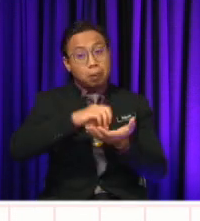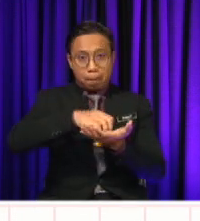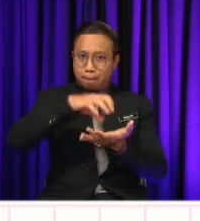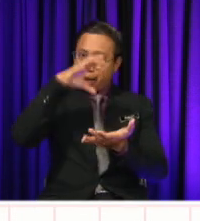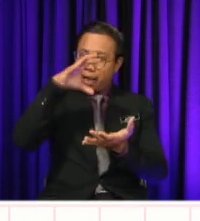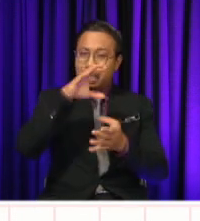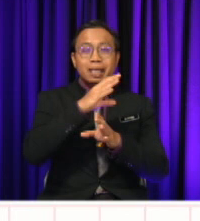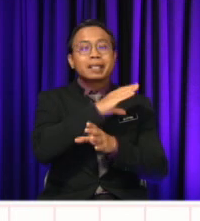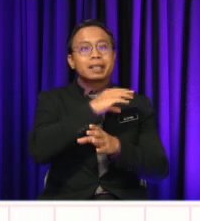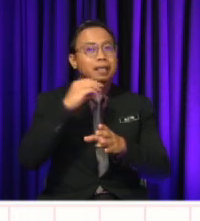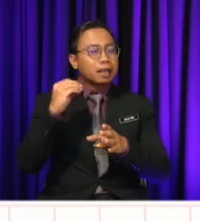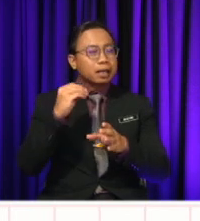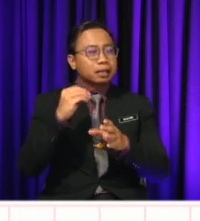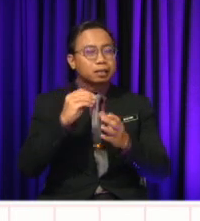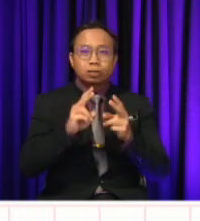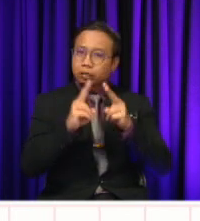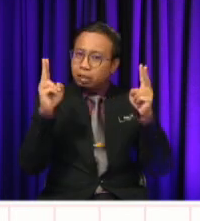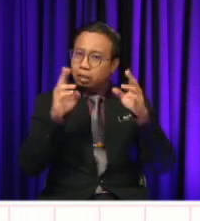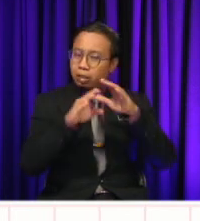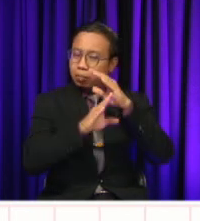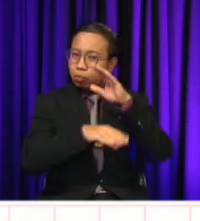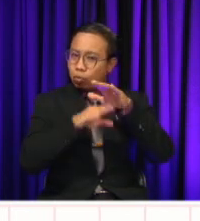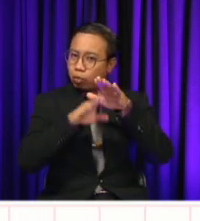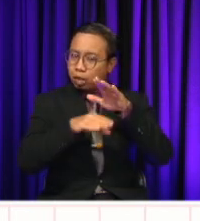dan terlalu murah oke